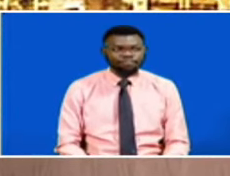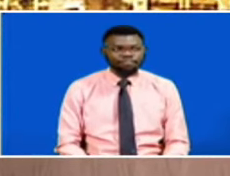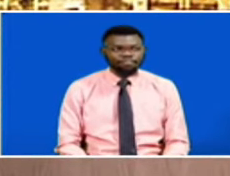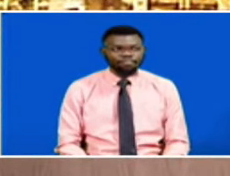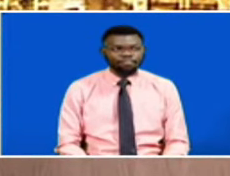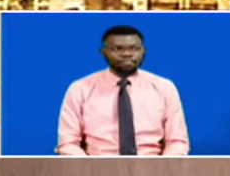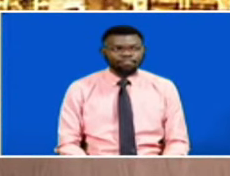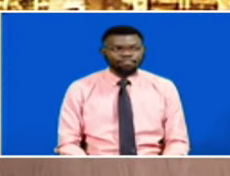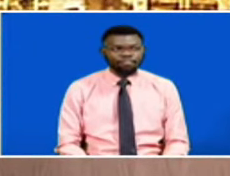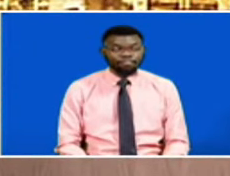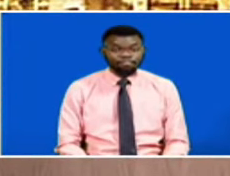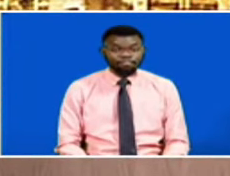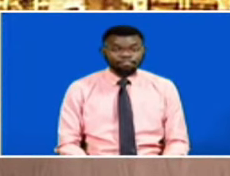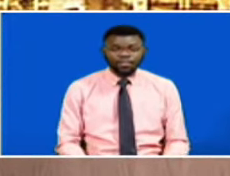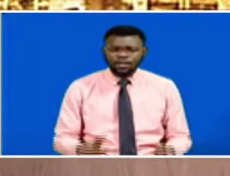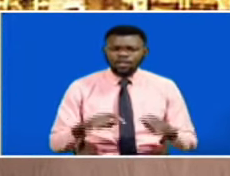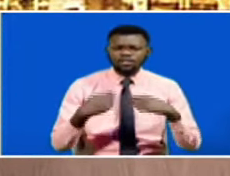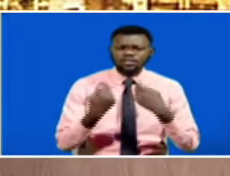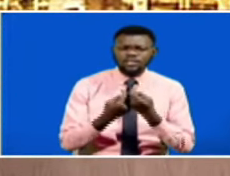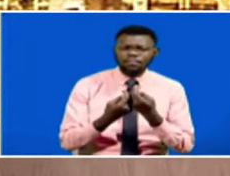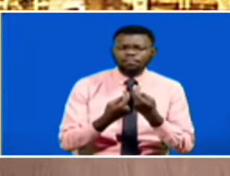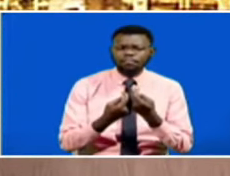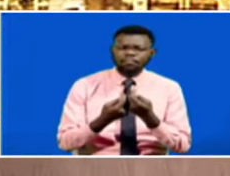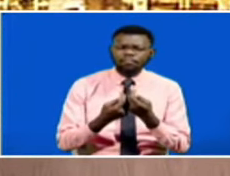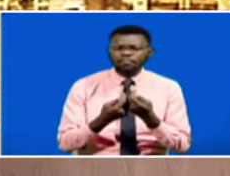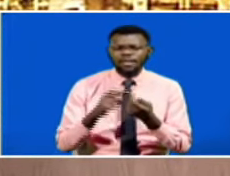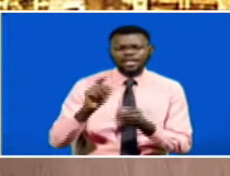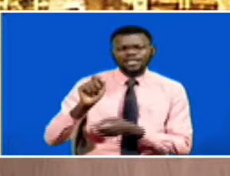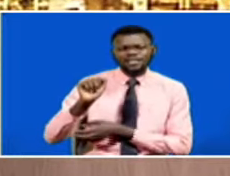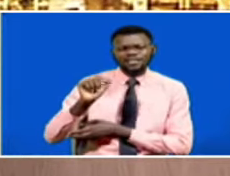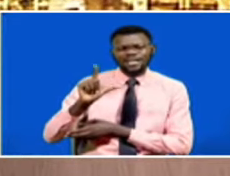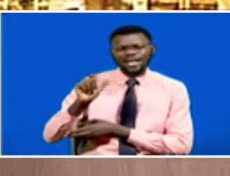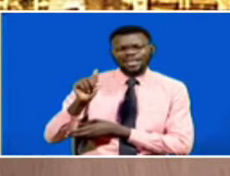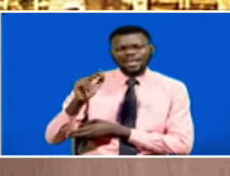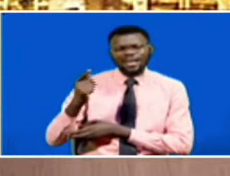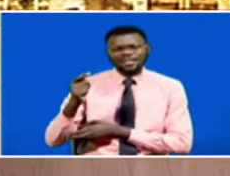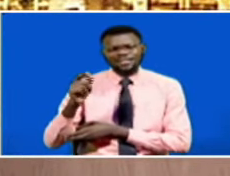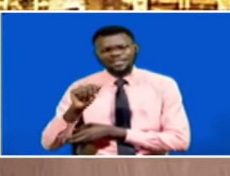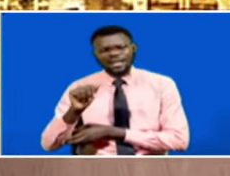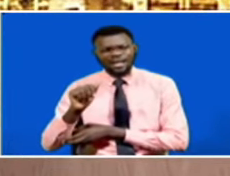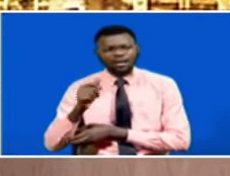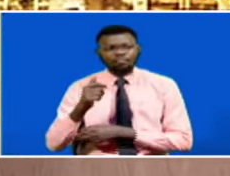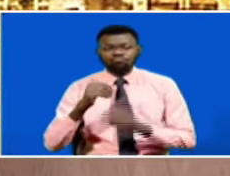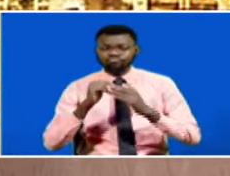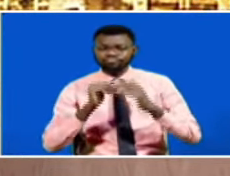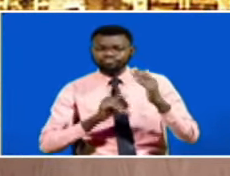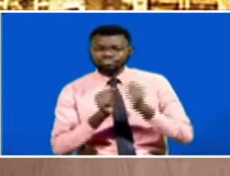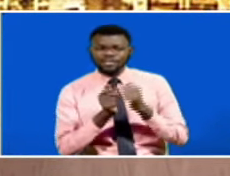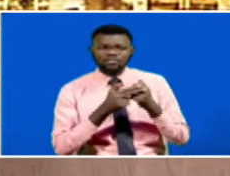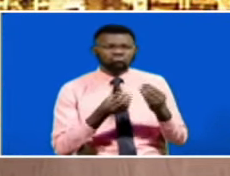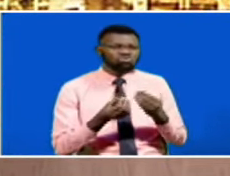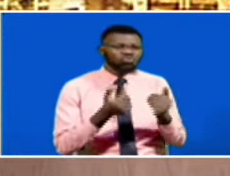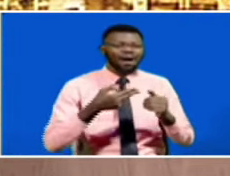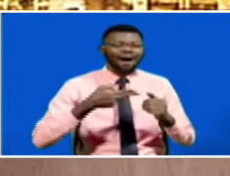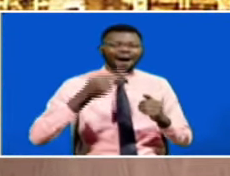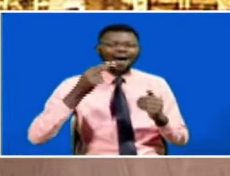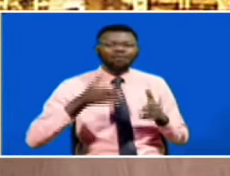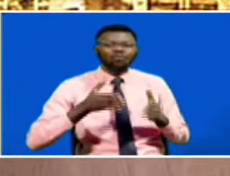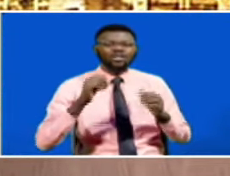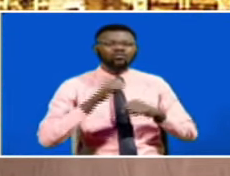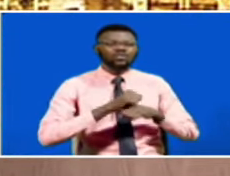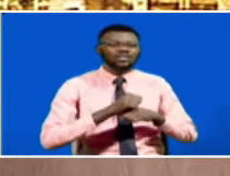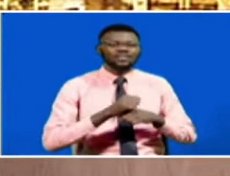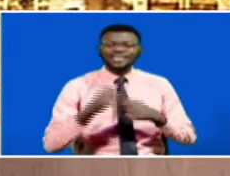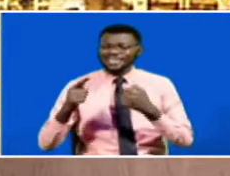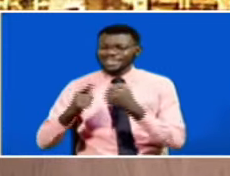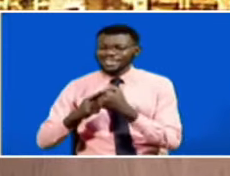Timu ya Talanta Hela isiyozidi umri wa miaka 17 iliinyuka shule ya upili ya Highway mabao 6-0 katika